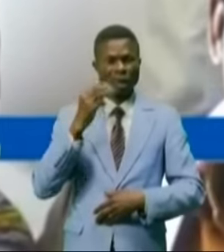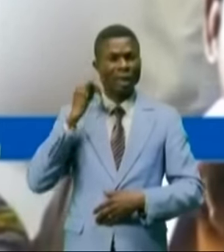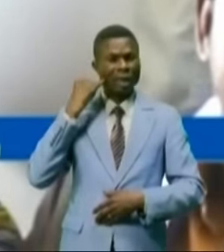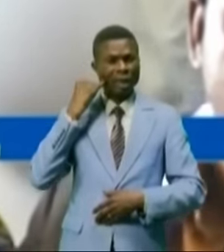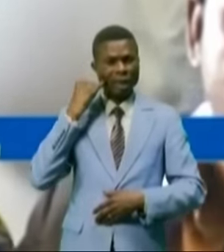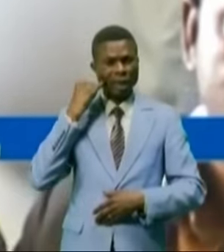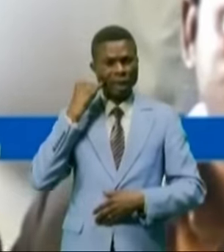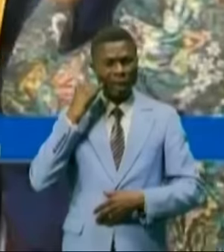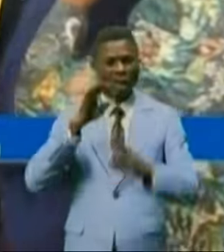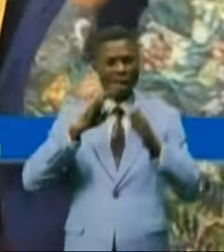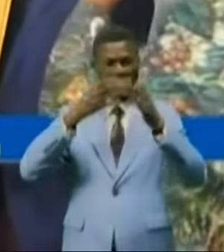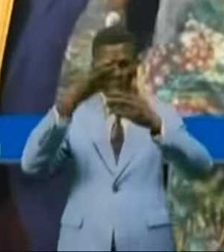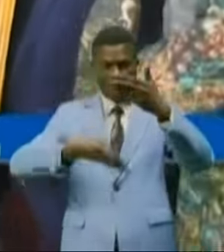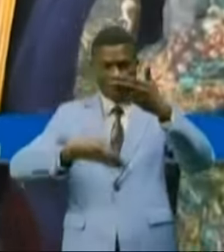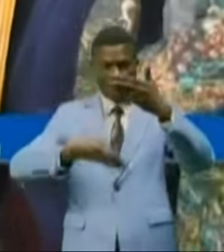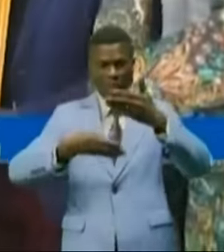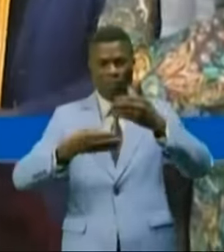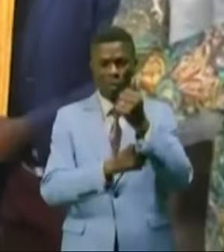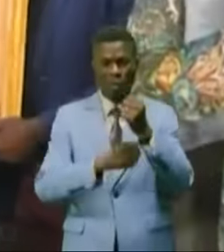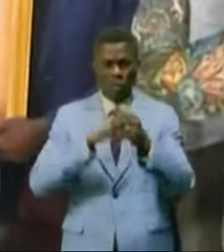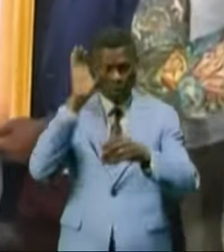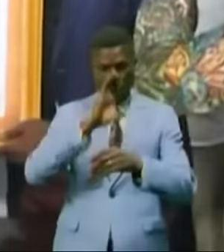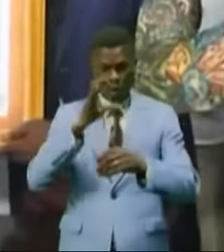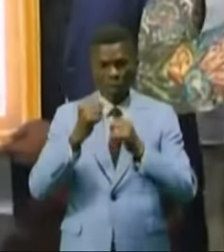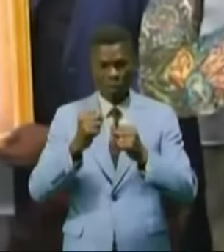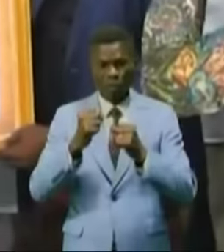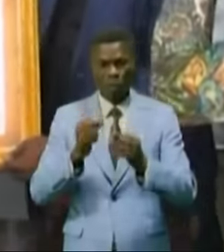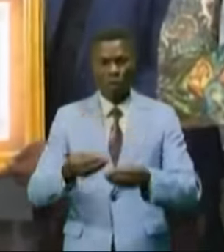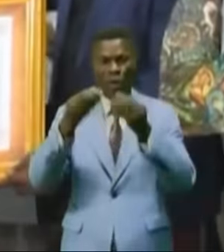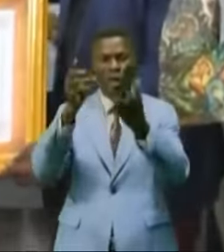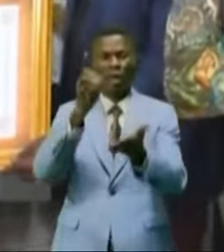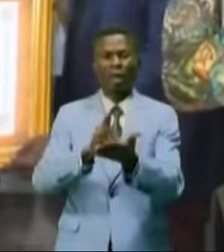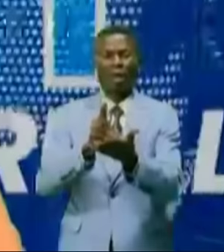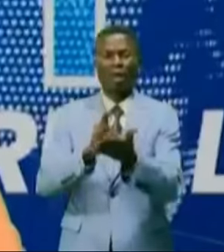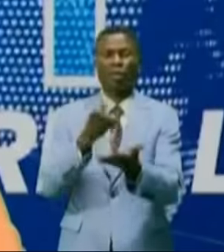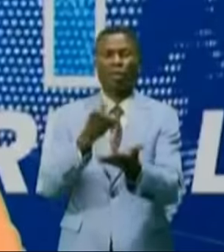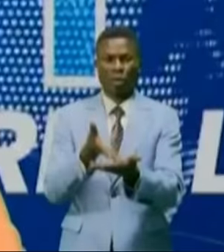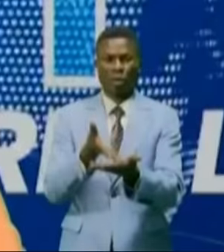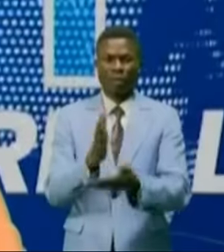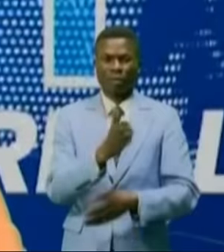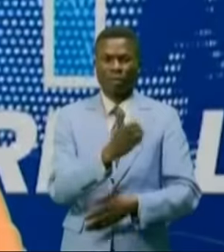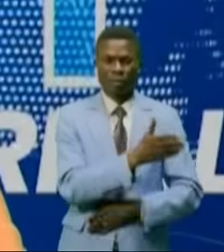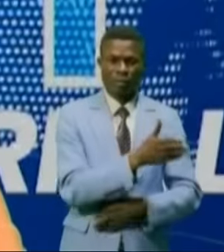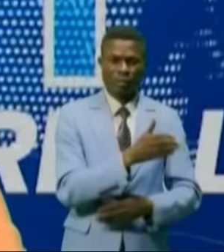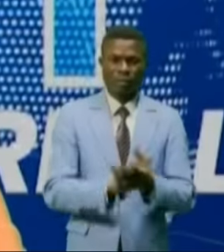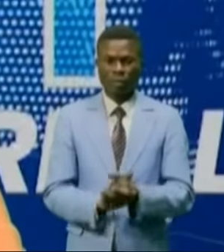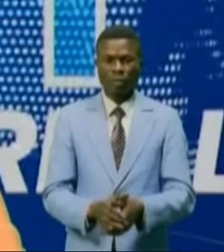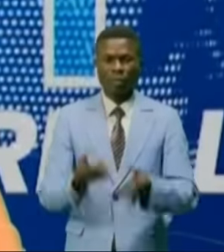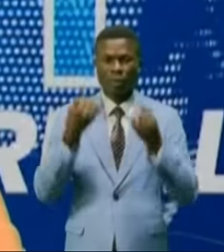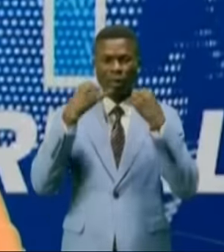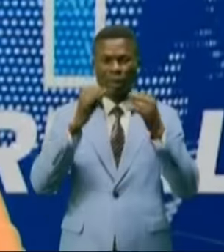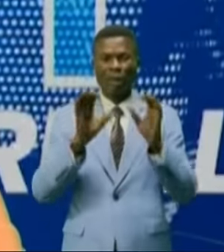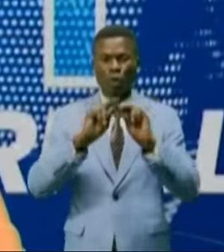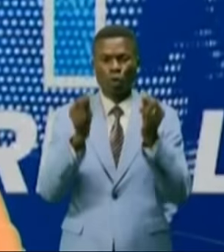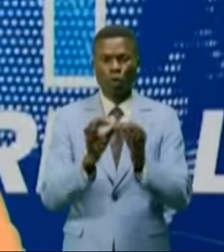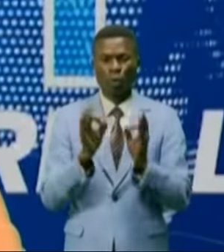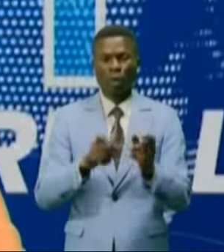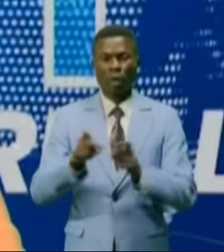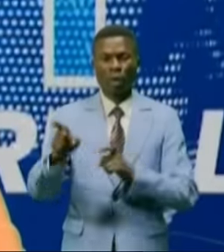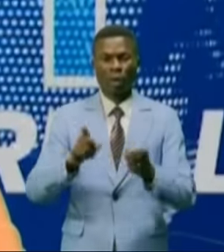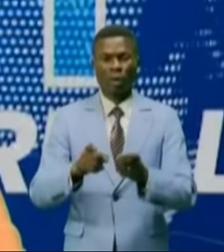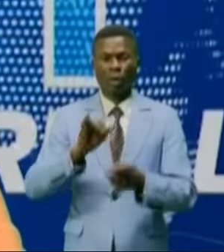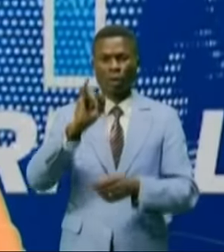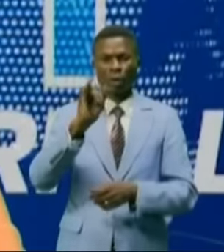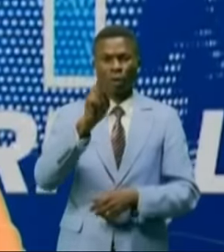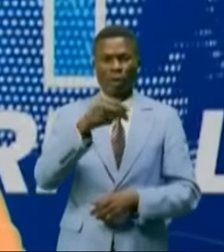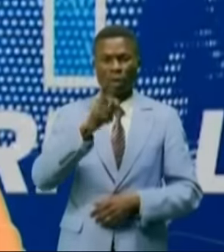la 9e personnalité à se voir décerner ce prix. Des nouvelles filières seront développées à l'INPP